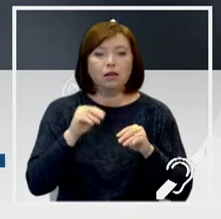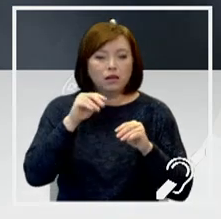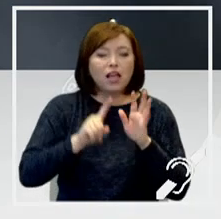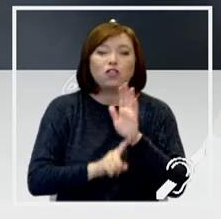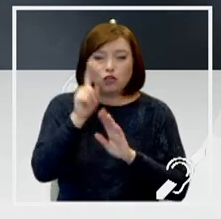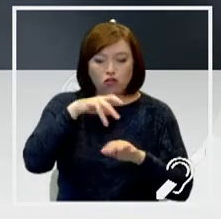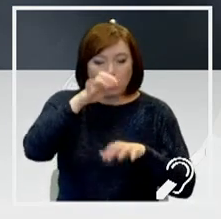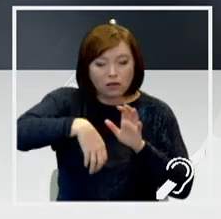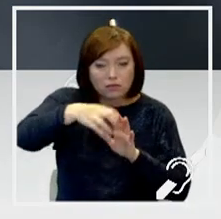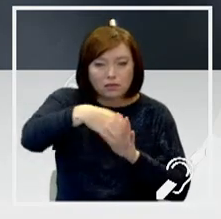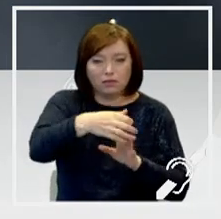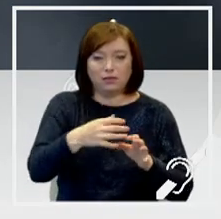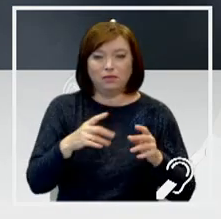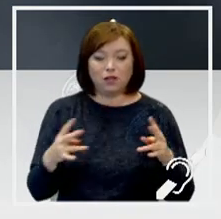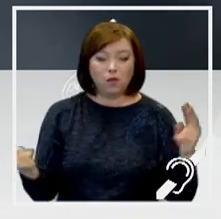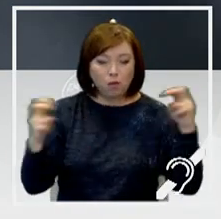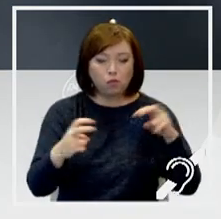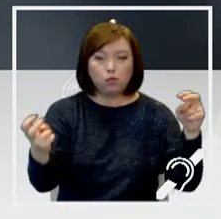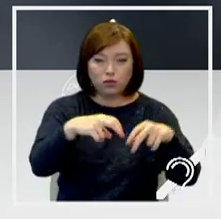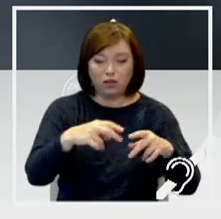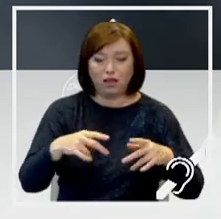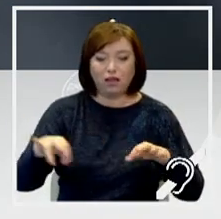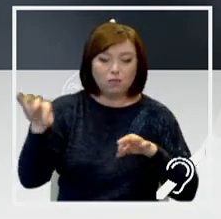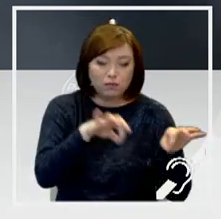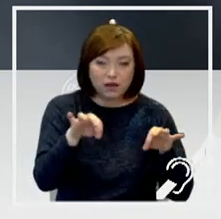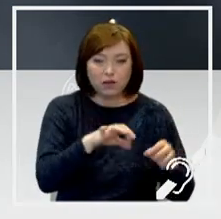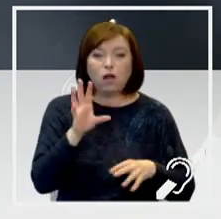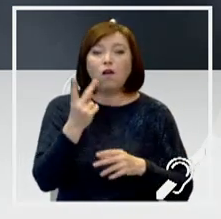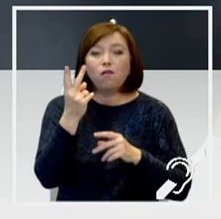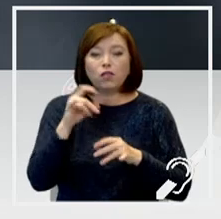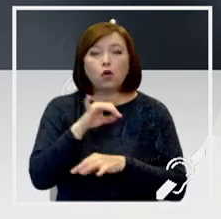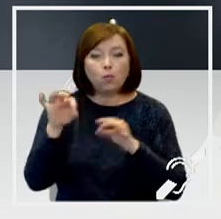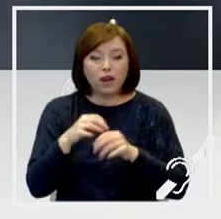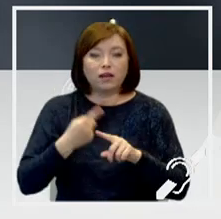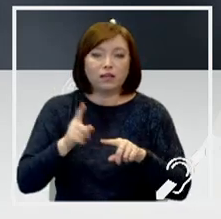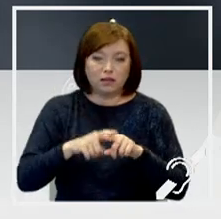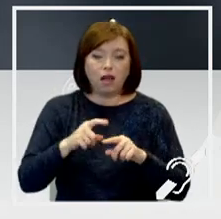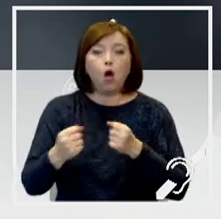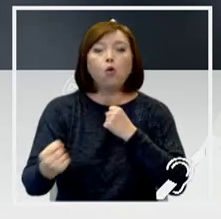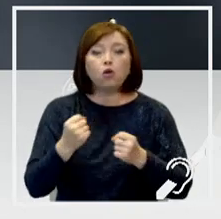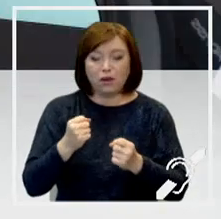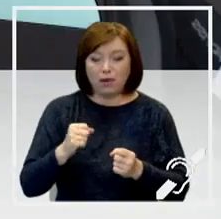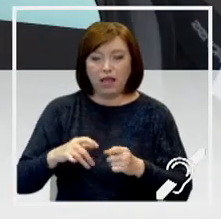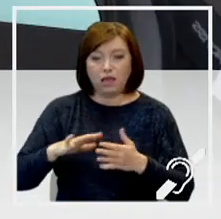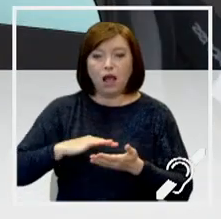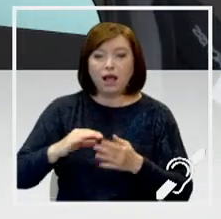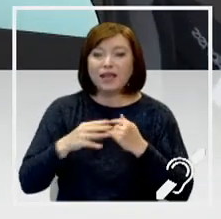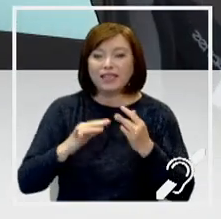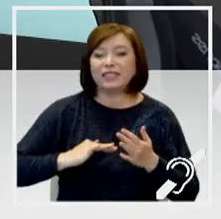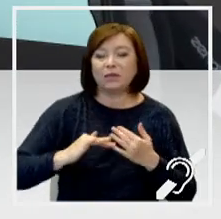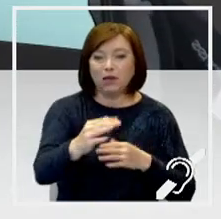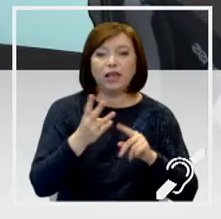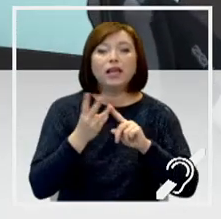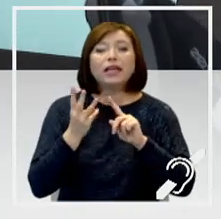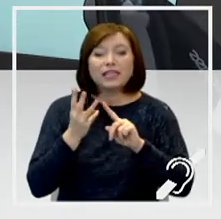șantierului și a căilor de acces. A doua fază va fi proiectul tehnic consolidarea terasamentului. A treia fază va fi